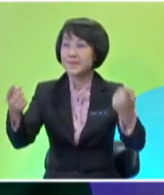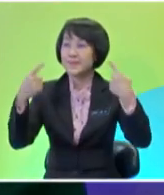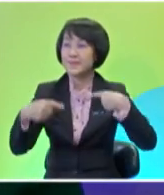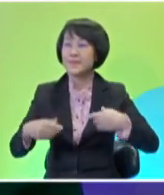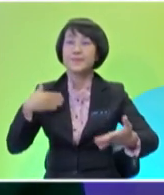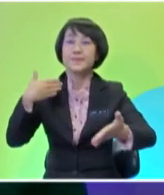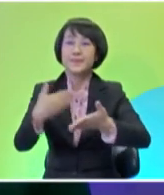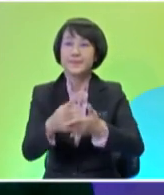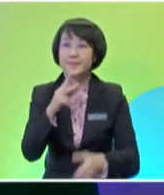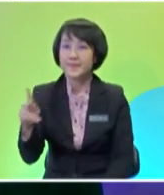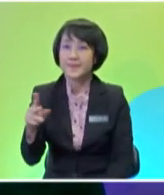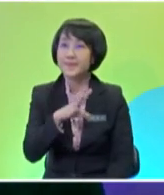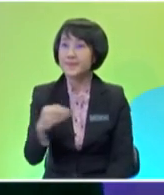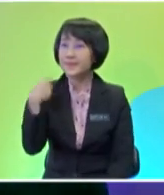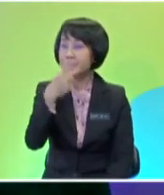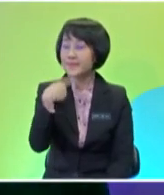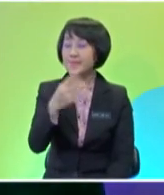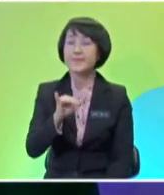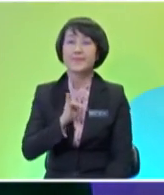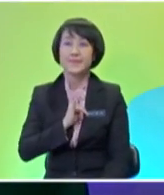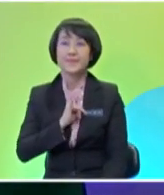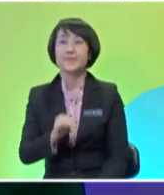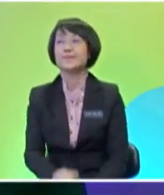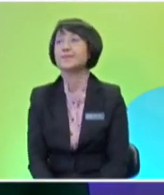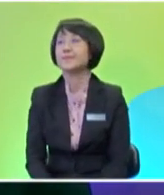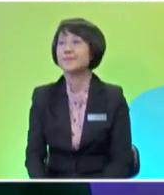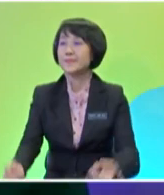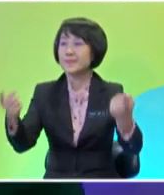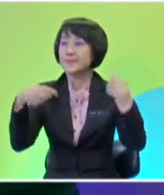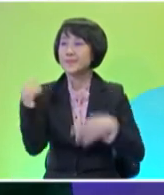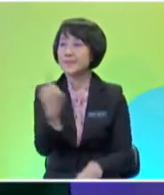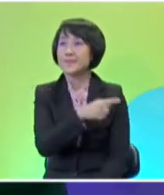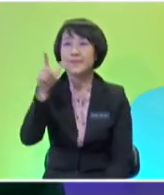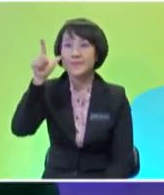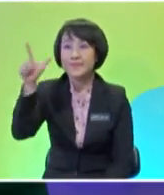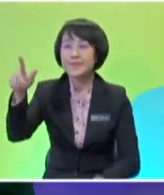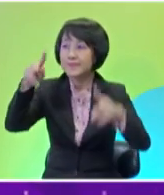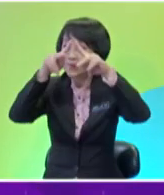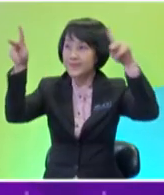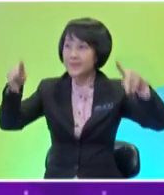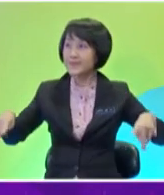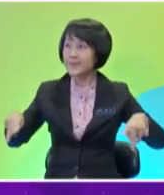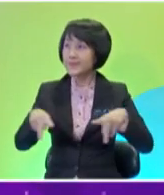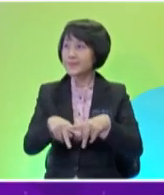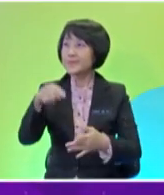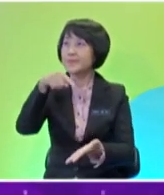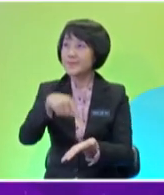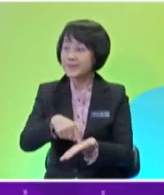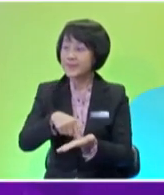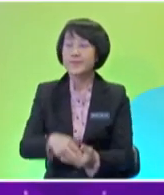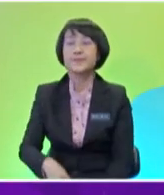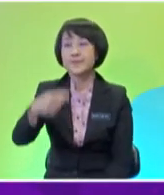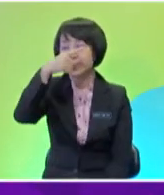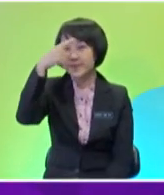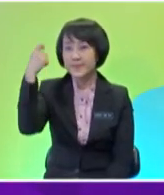saya Mari kita lihat poste ini dengan teliti keranda sebentar lagi